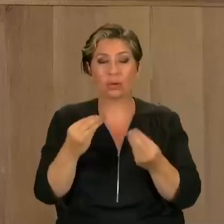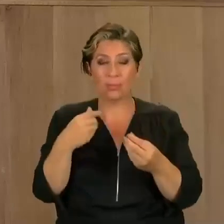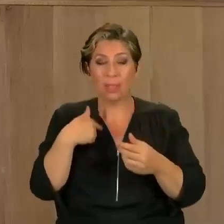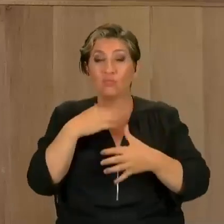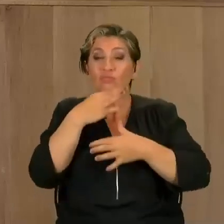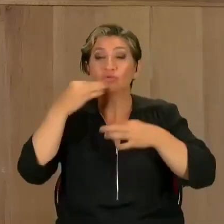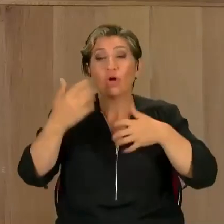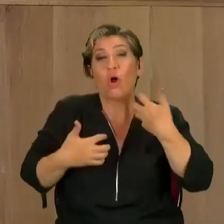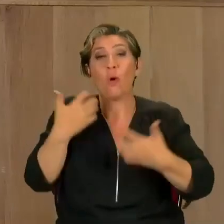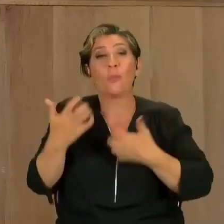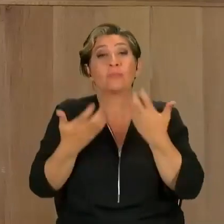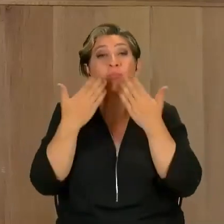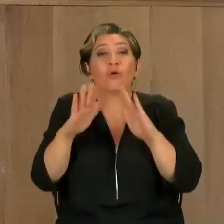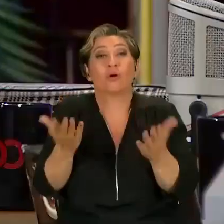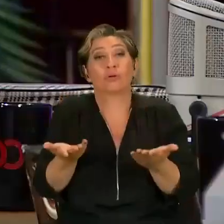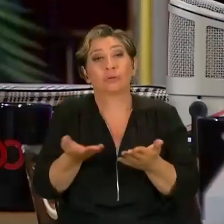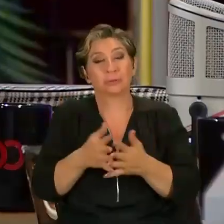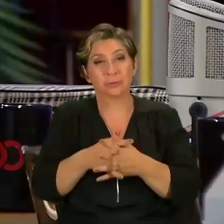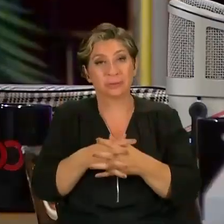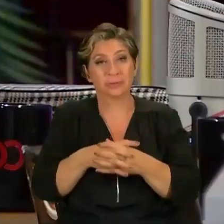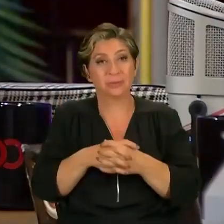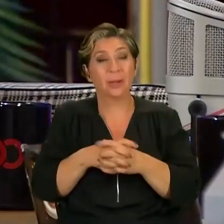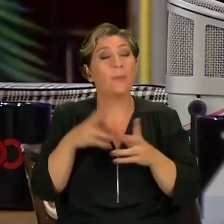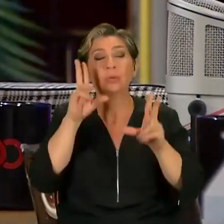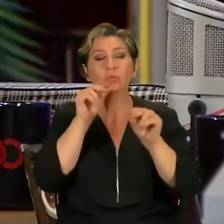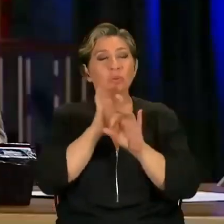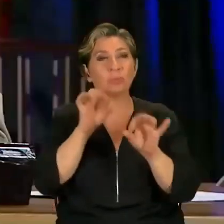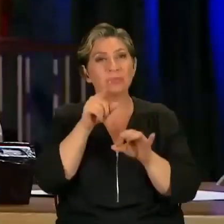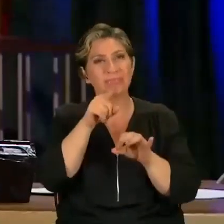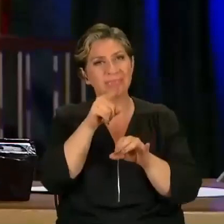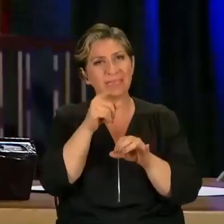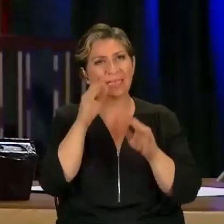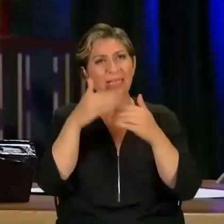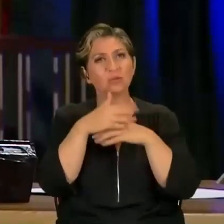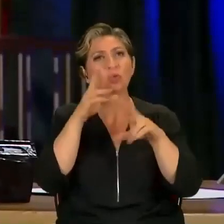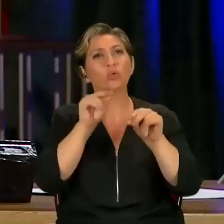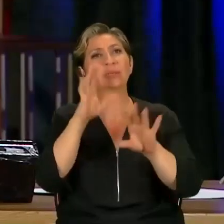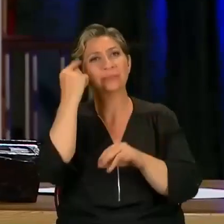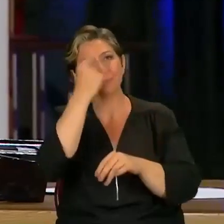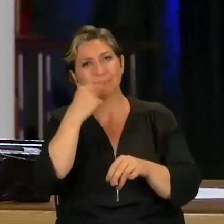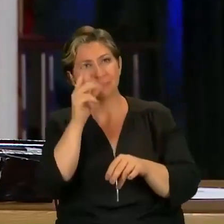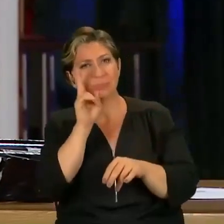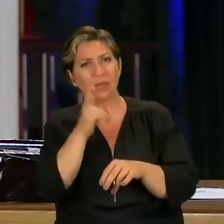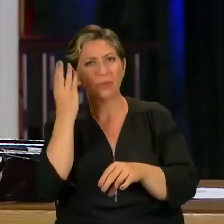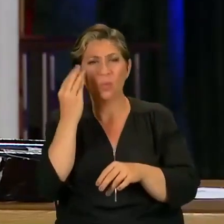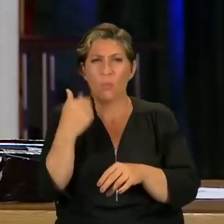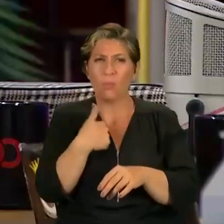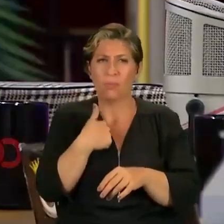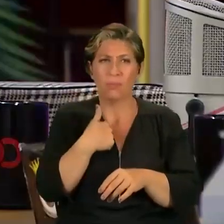indirimi olması lazım. Melatonin salgılamıyoruz. Kesinlikle. Vallahi ben hiç uyuyamıyorum. Ama sizin de gece uyumayan bir tipsiniz sanki